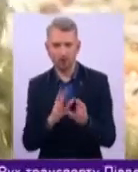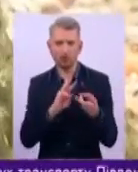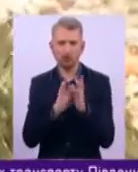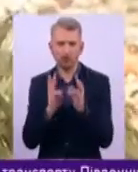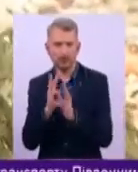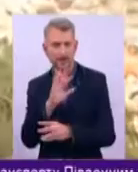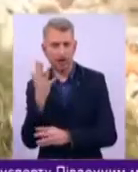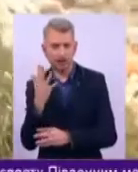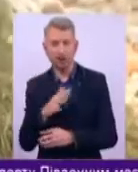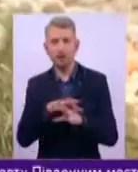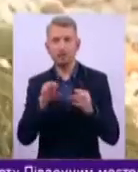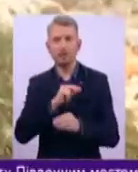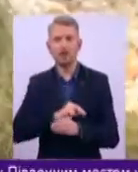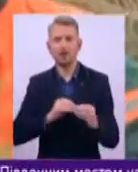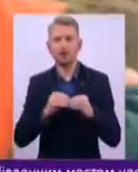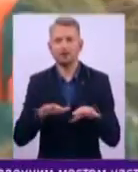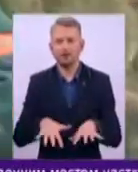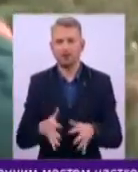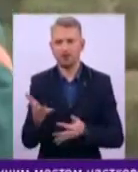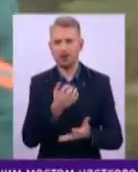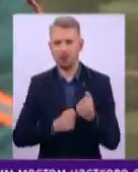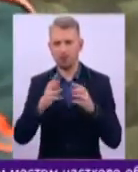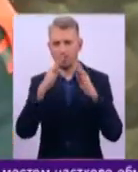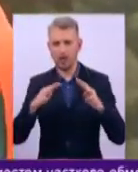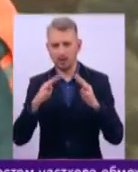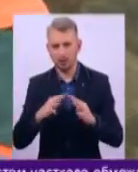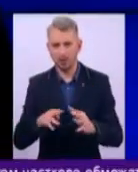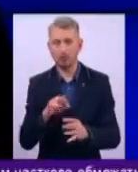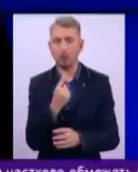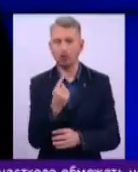працює 10 пунктів прийому ялинок. По одному у кожному районі.